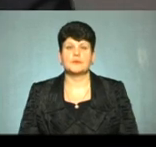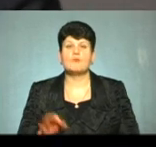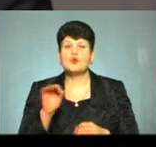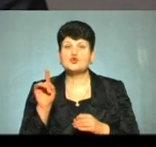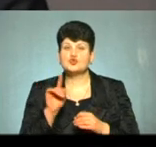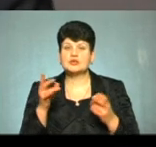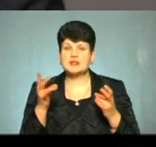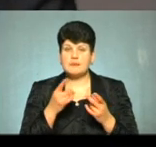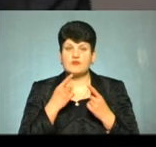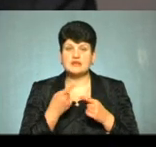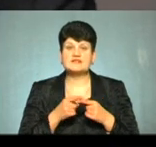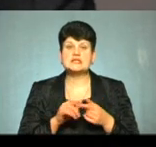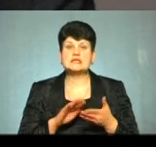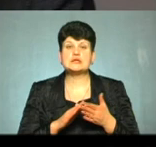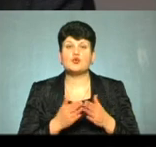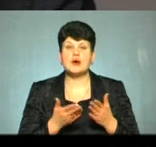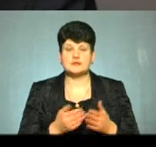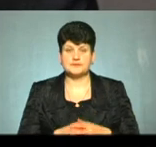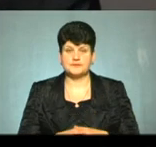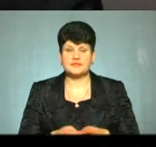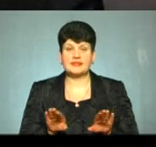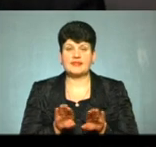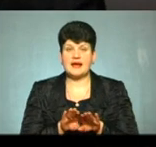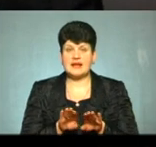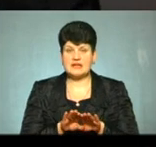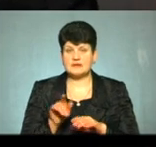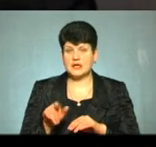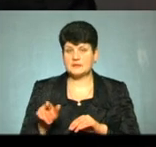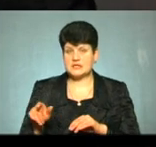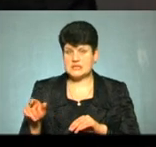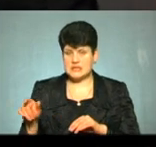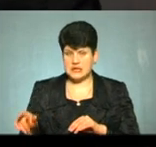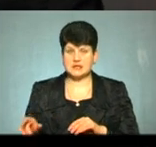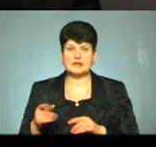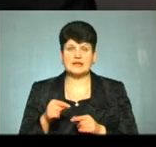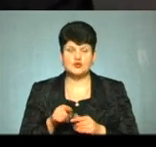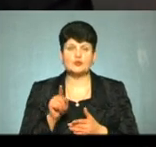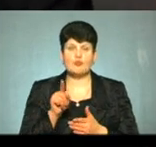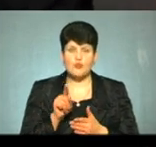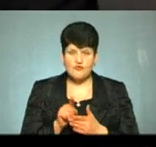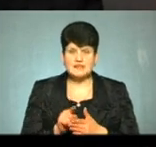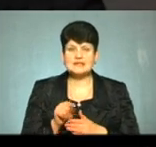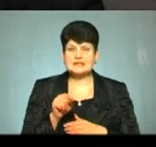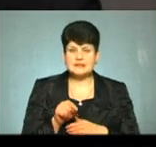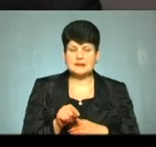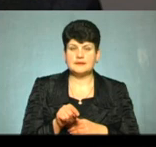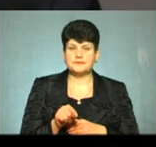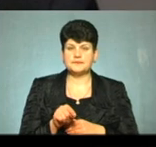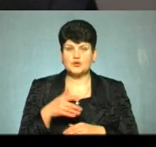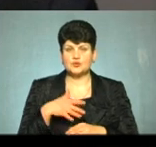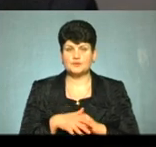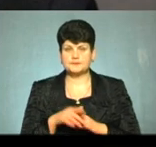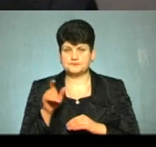Про що треба говорити от в цій ситуації? На рівні пацієнта, те, що повинен, тобто з цієї історії